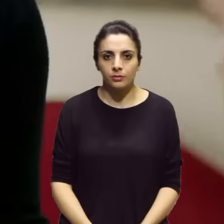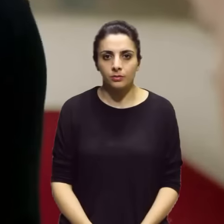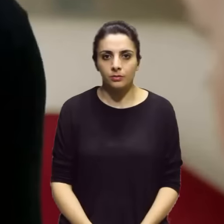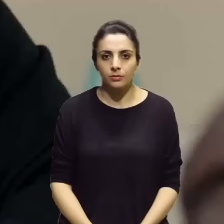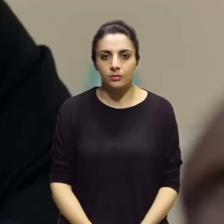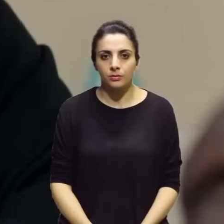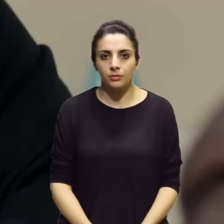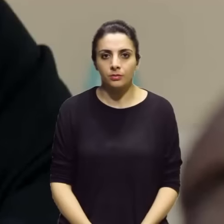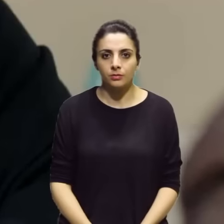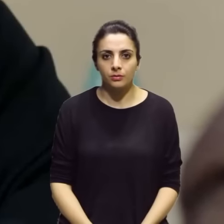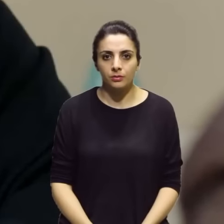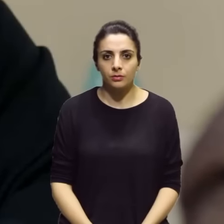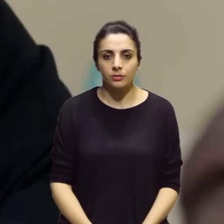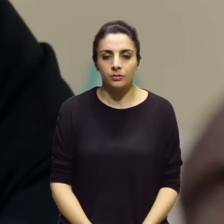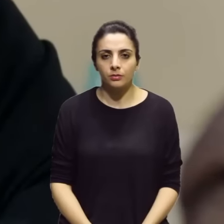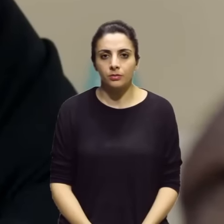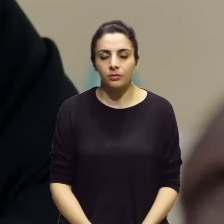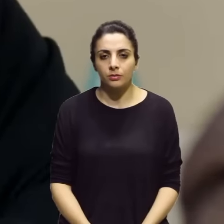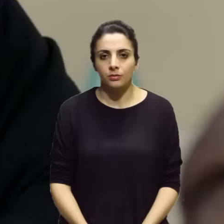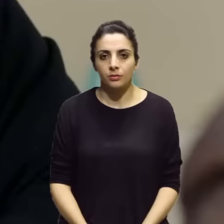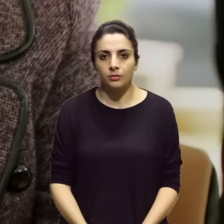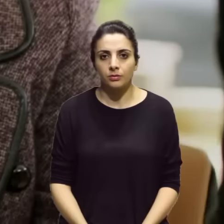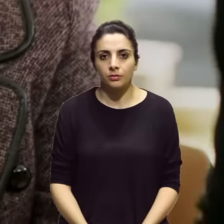Nail'e ters ters bakarak kahvesini verdi.